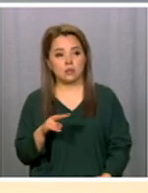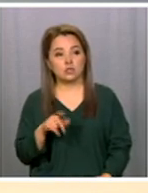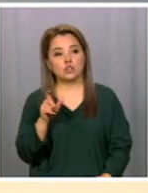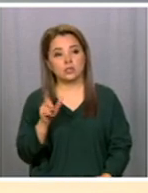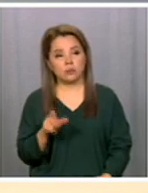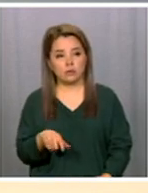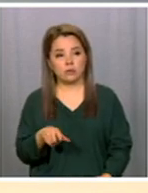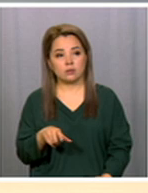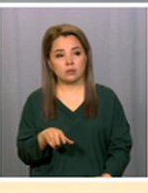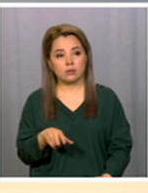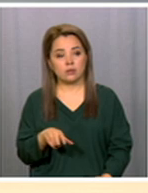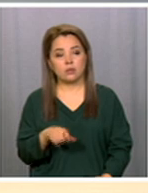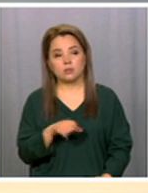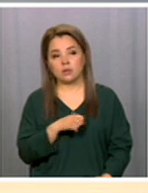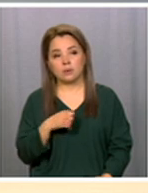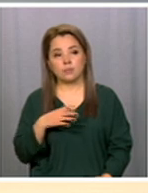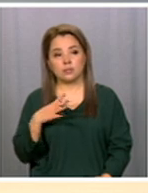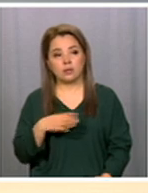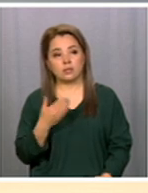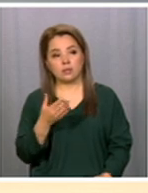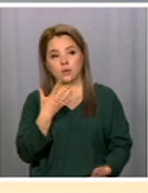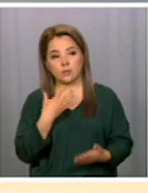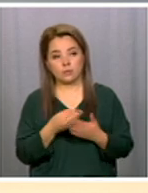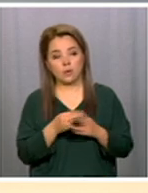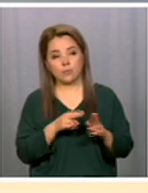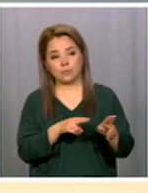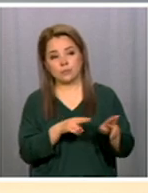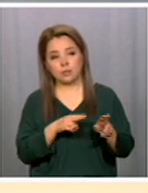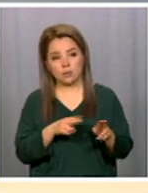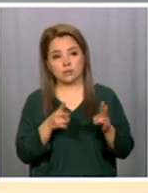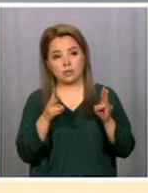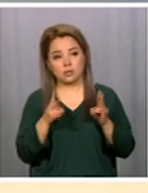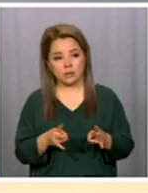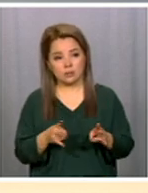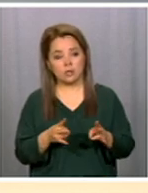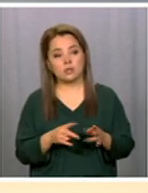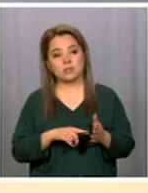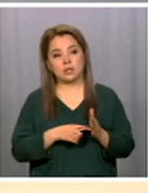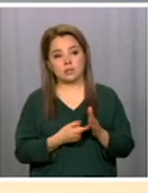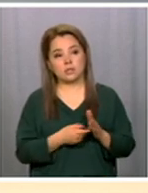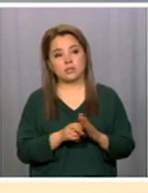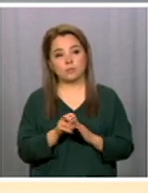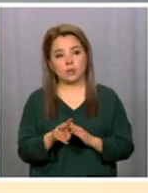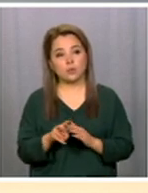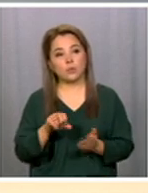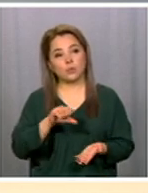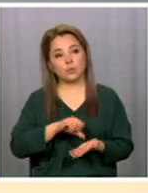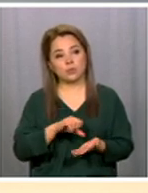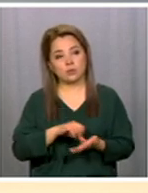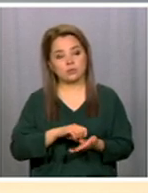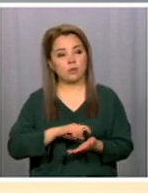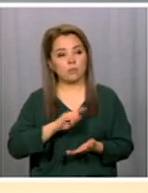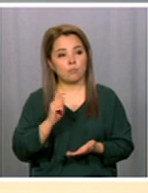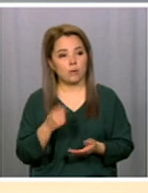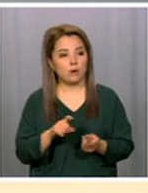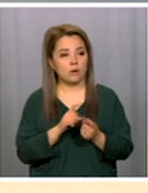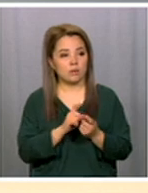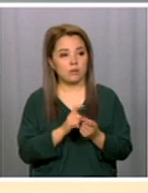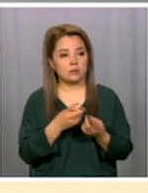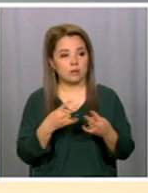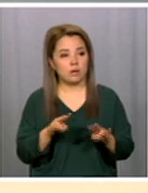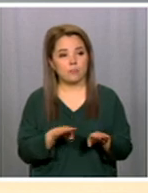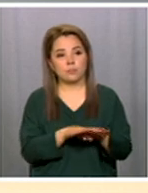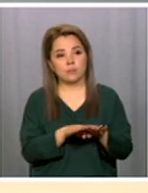человек, намеренно нанесший себе огнестрельное ранение с целью избежать участия в боях,